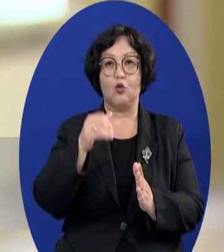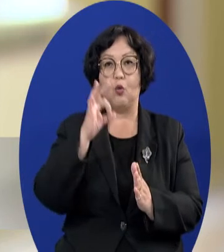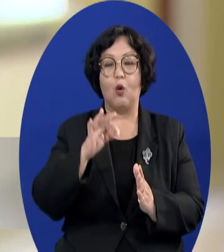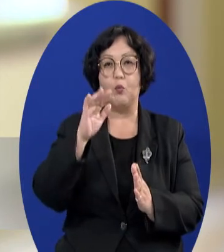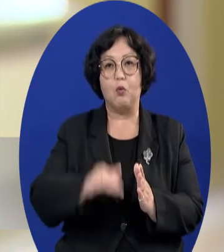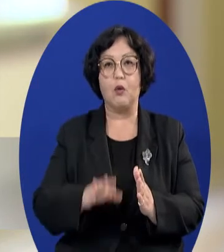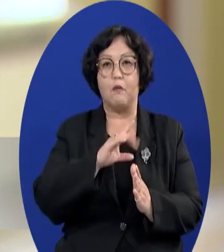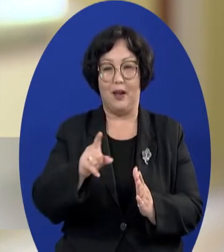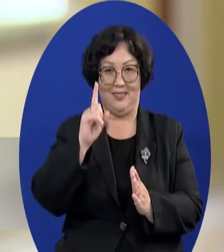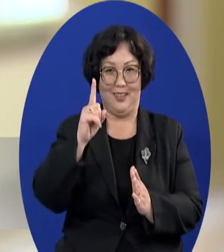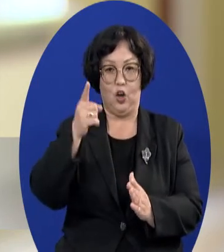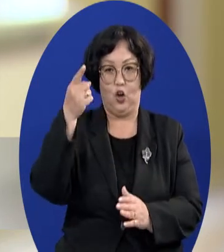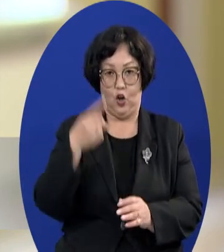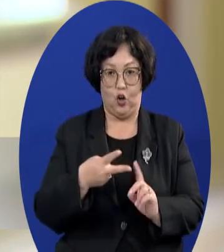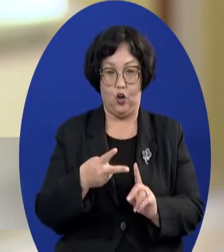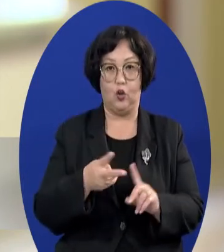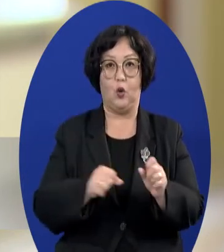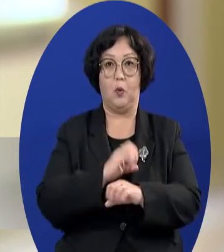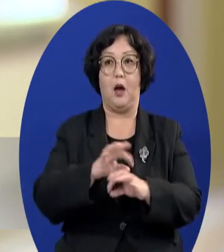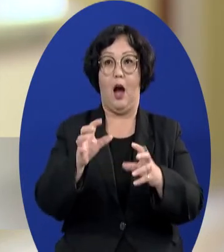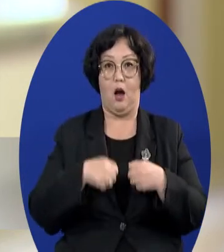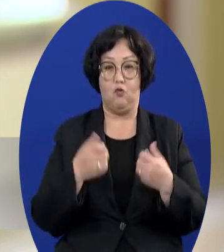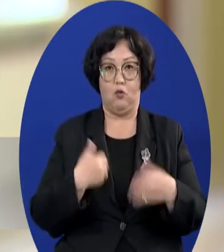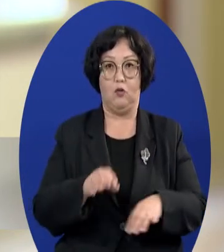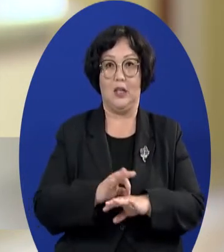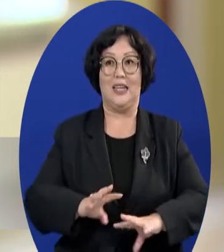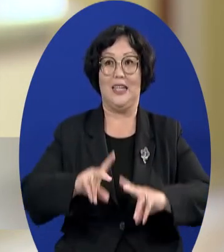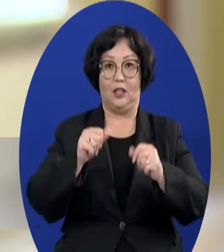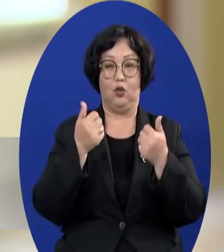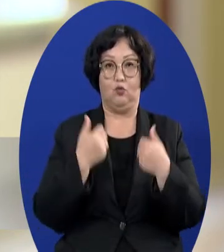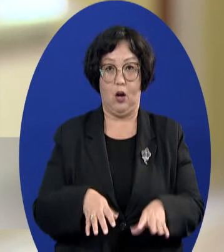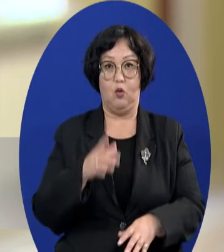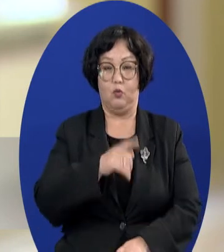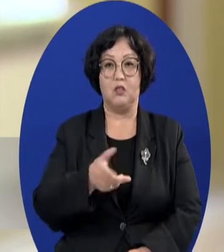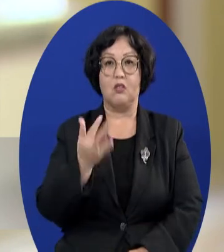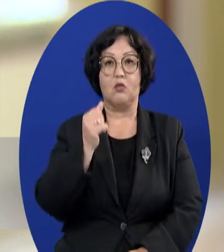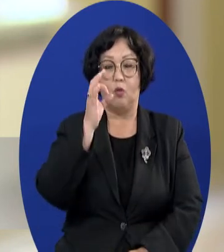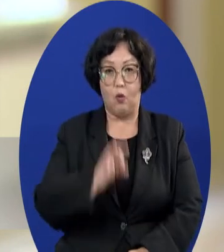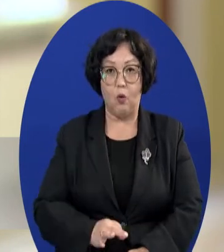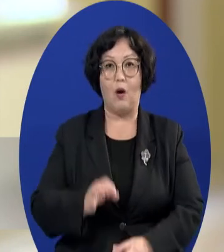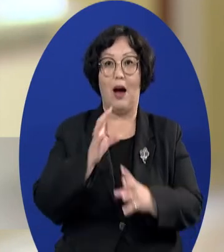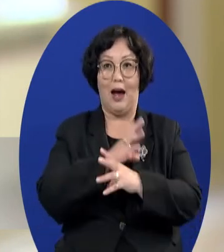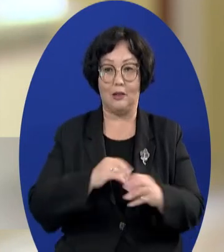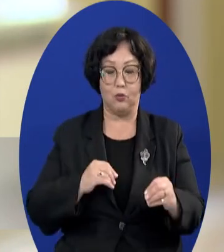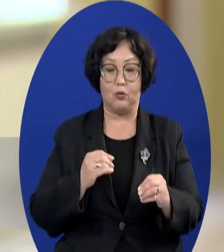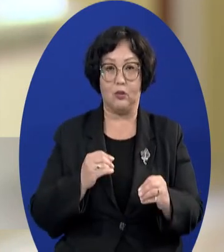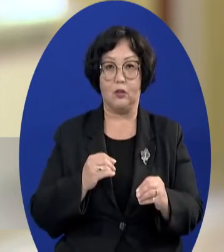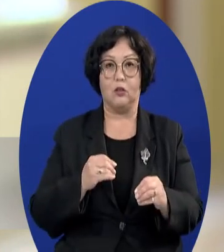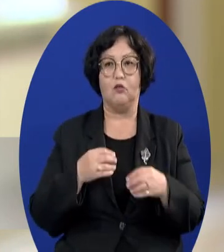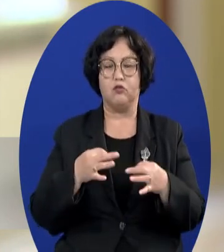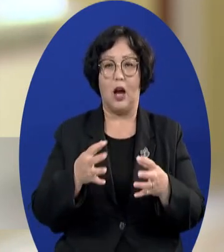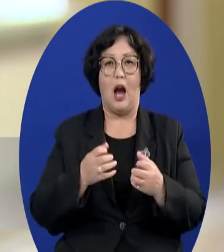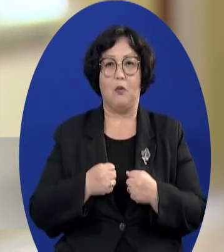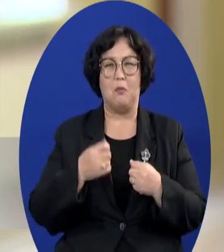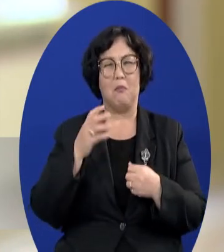нэг асуулт. Хоёр дахь нь бол одоо тусаад идэгдсэн хүмүүс яг хэдэн хувь нь халдвар төртөх эрсдэлтэй юм бэ? Хэдэн хувь нь